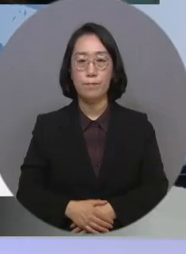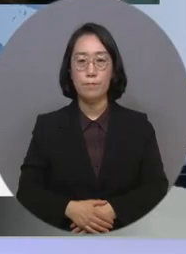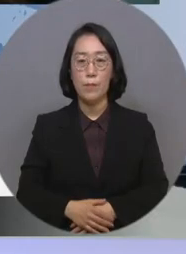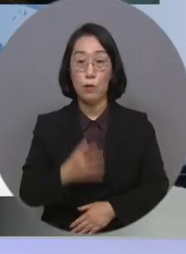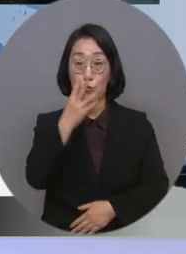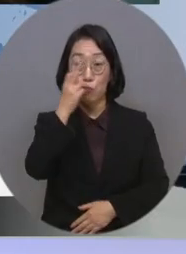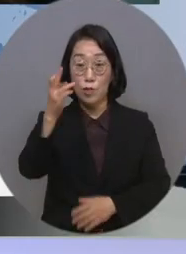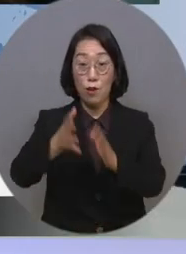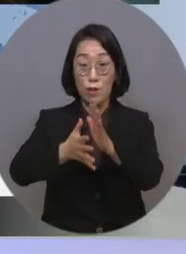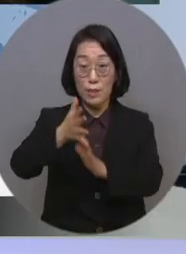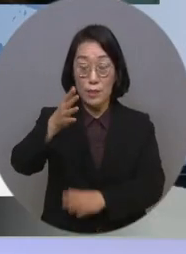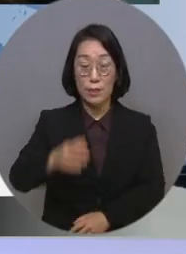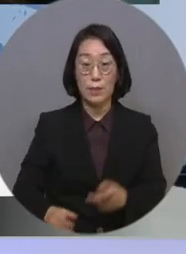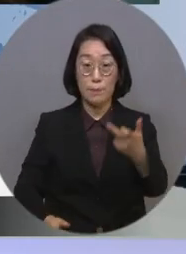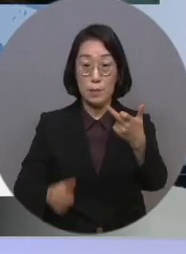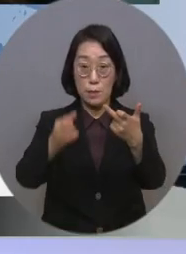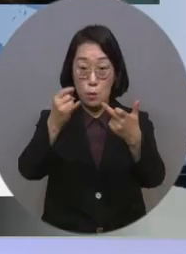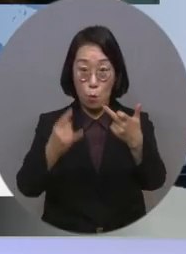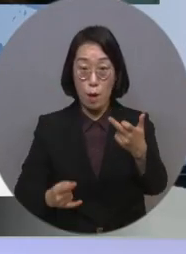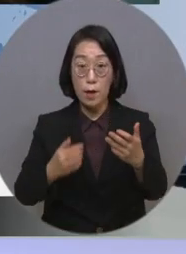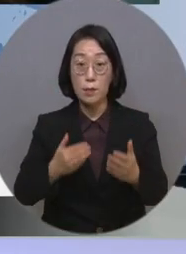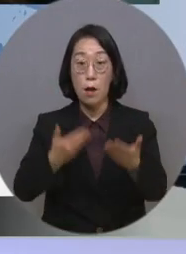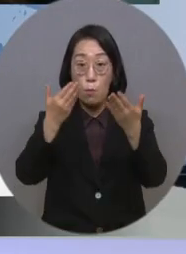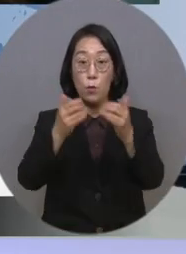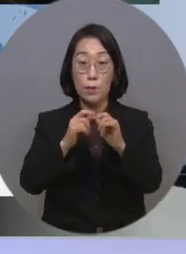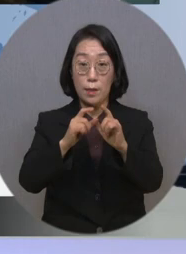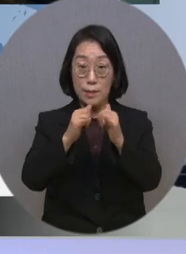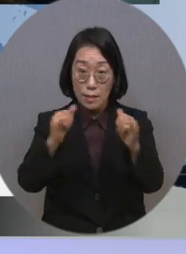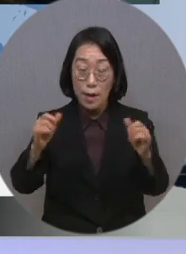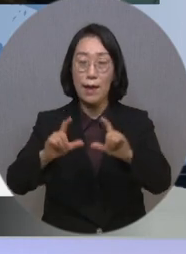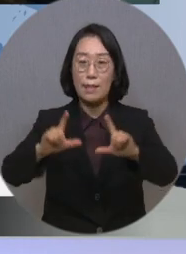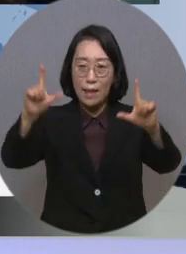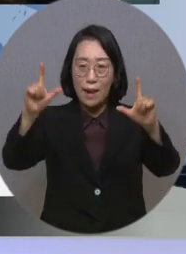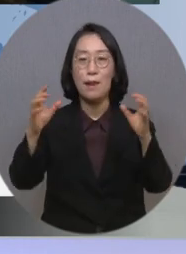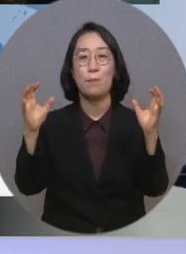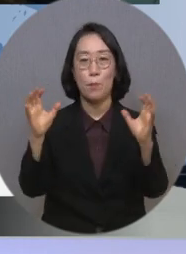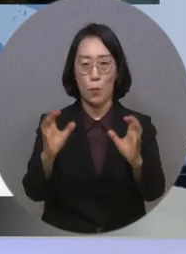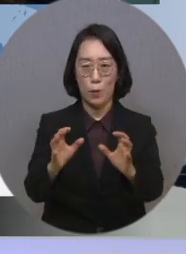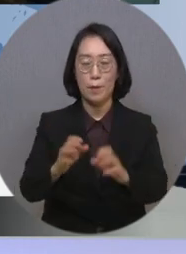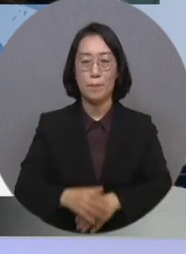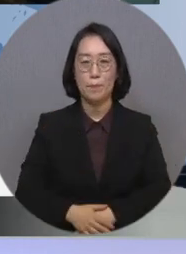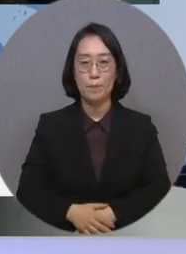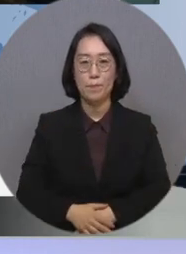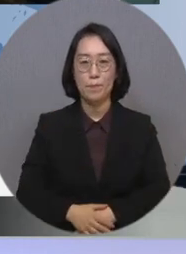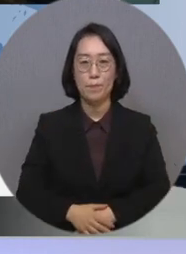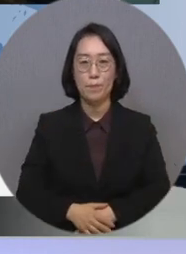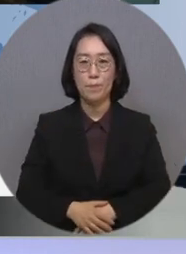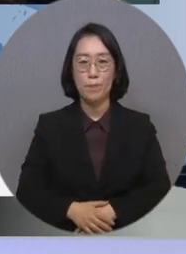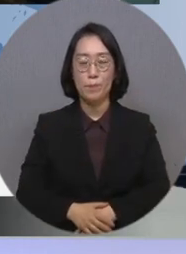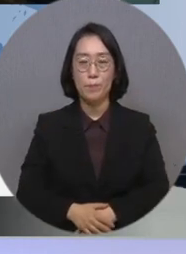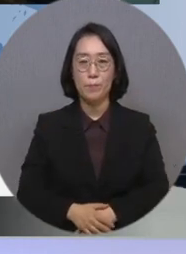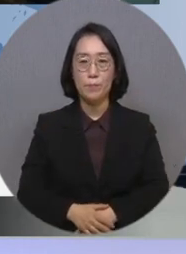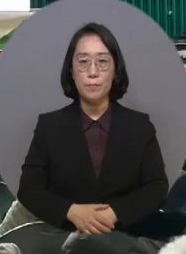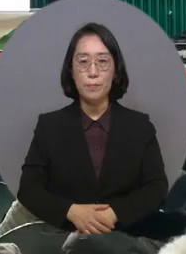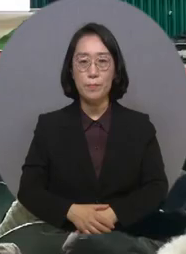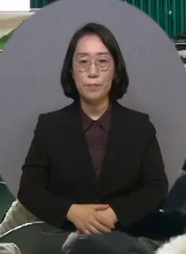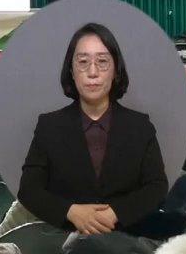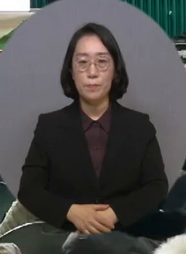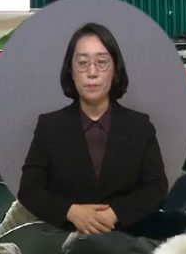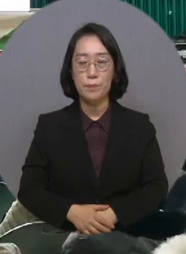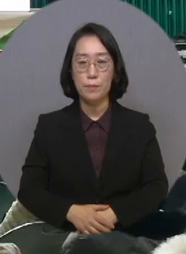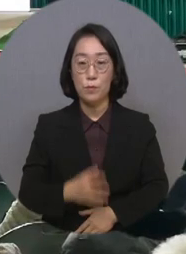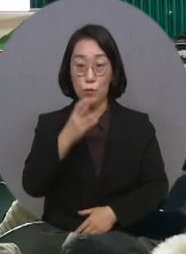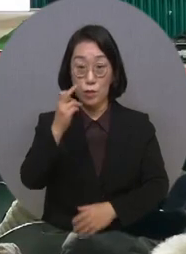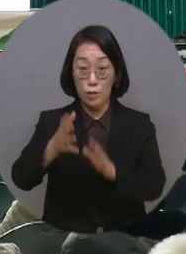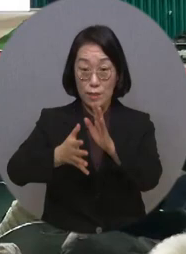전남 순천시가 제17회 자원봉사자의 날을 기념하는 자리를 마련했습니다. 황영재 기자가 전합니다.